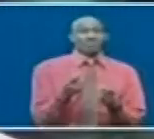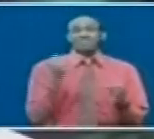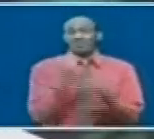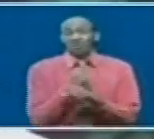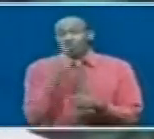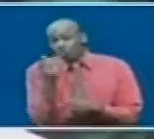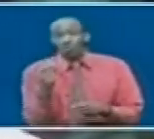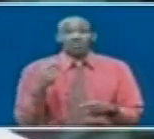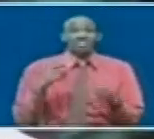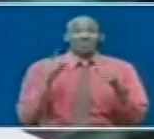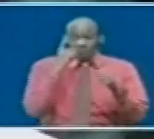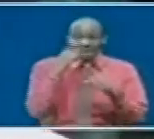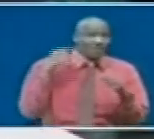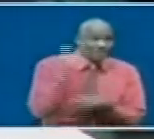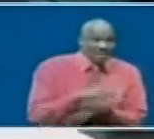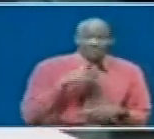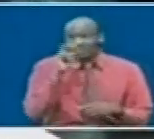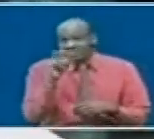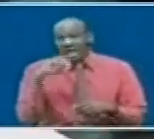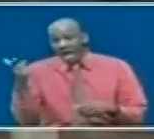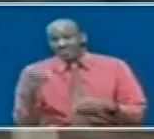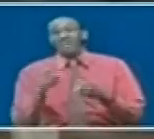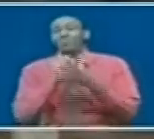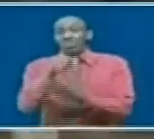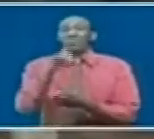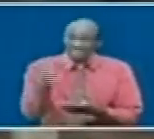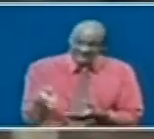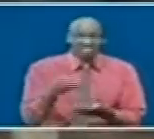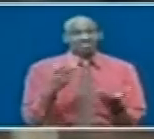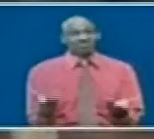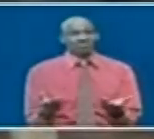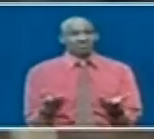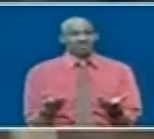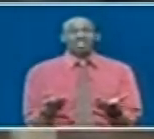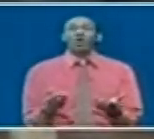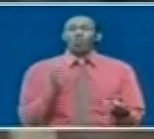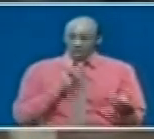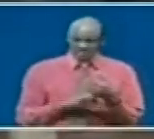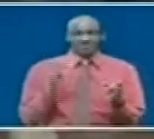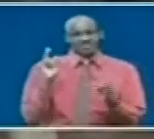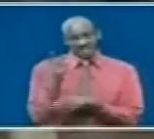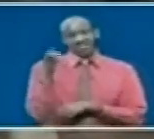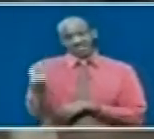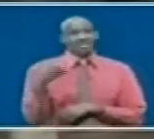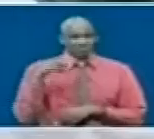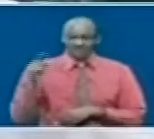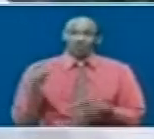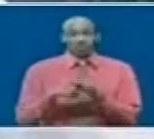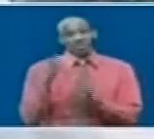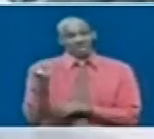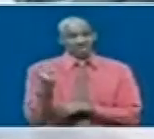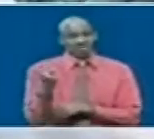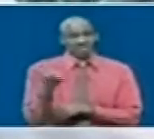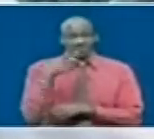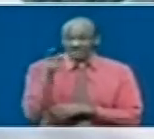12 na nirudi hapa saa 7, nitakuja kama wengine wamekuni hapo. Si yeye tu, mke mwenzake Bi Angelino Kwako hajasazwa.